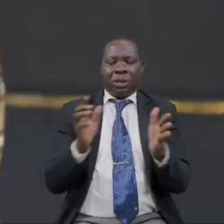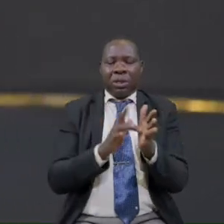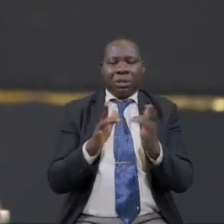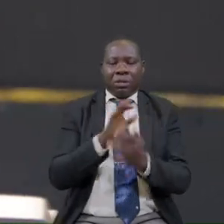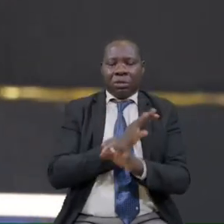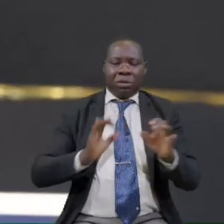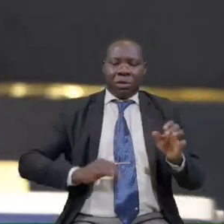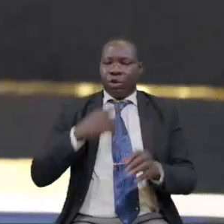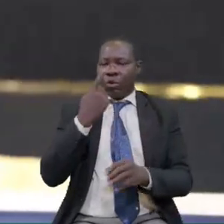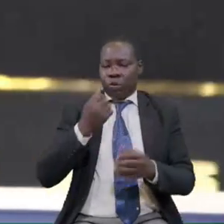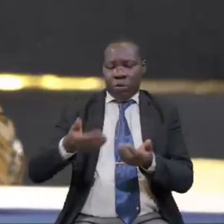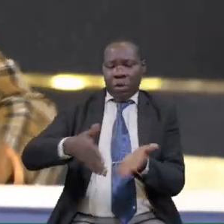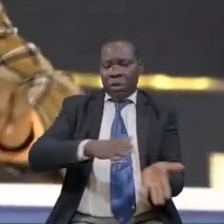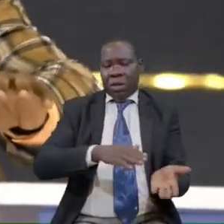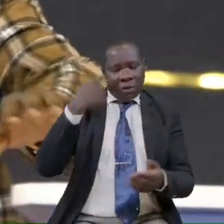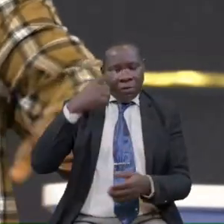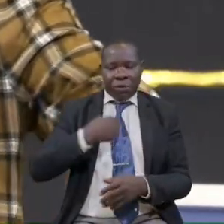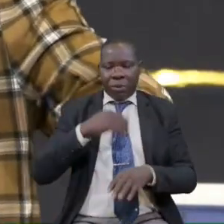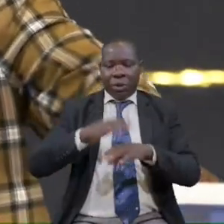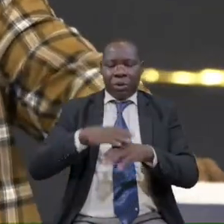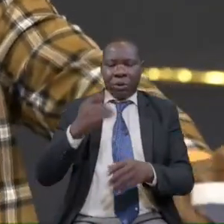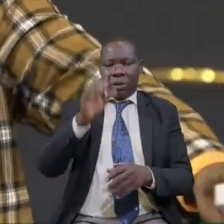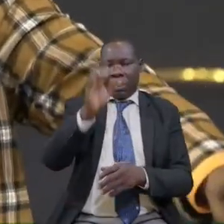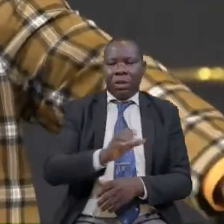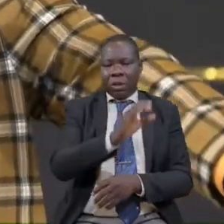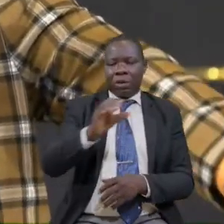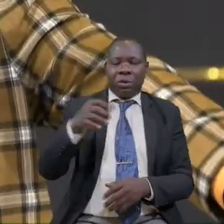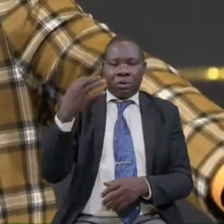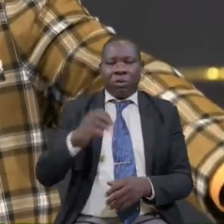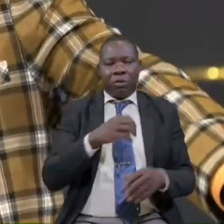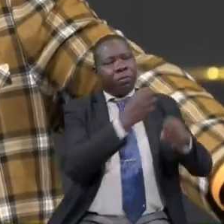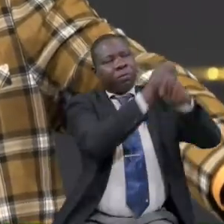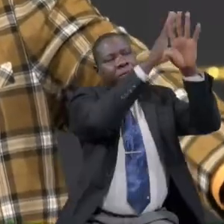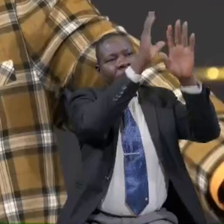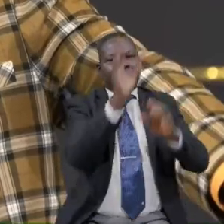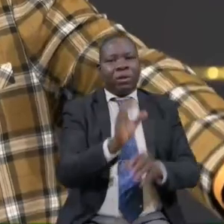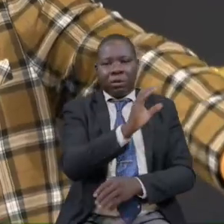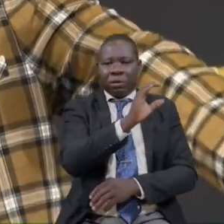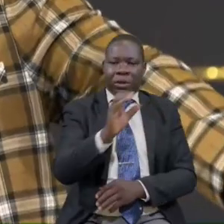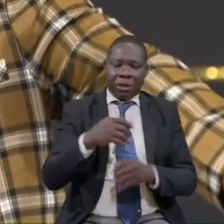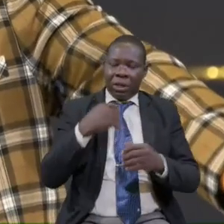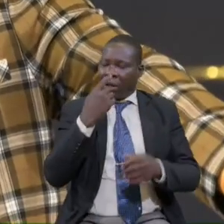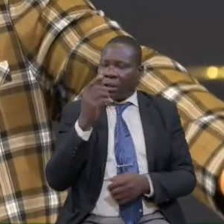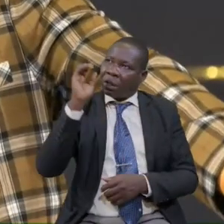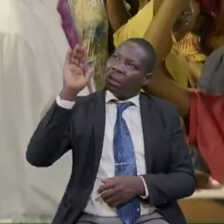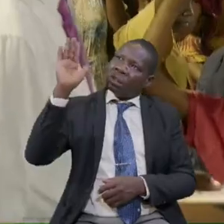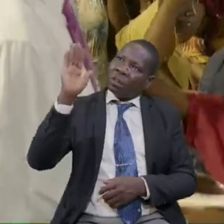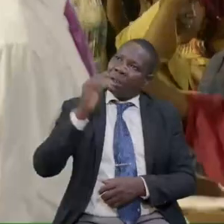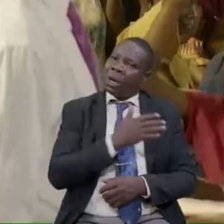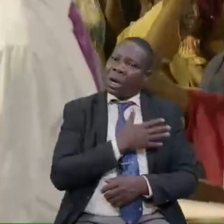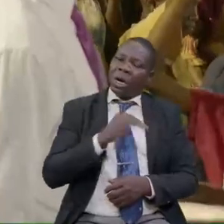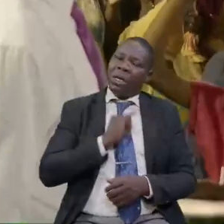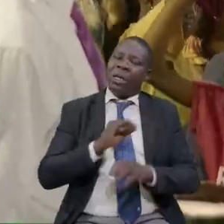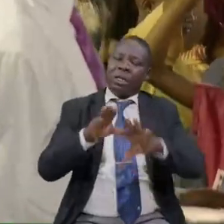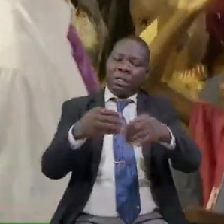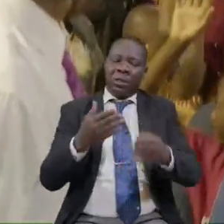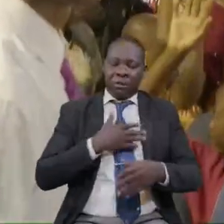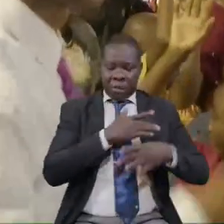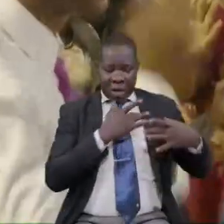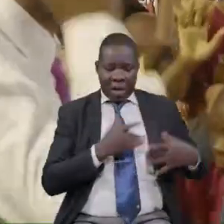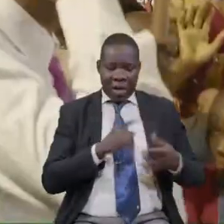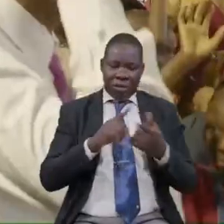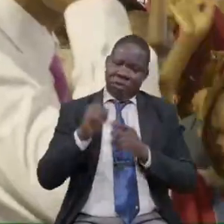est mort pour moi à la croix du calvaire. Parlez, parlez au Seigneur. Seigneur, je te donne mon cœur, je te